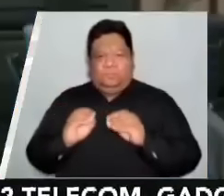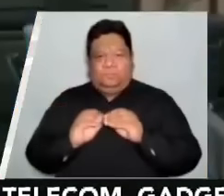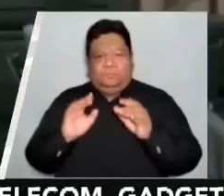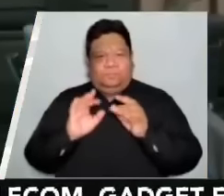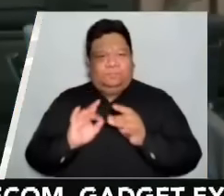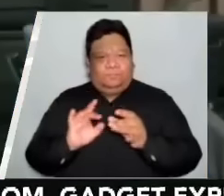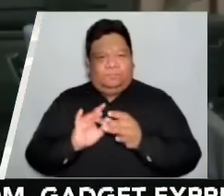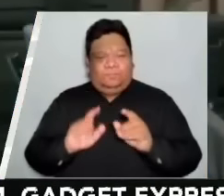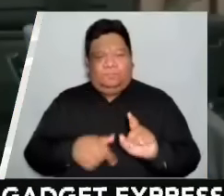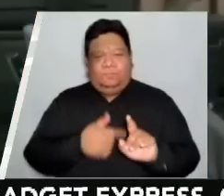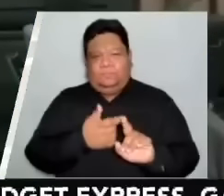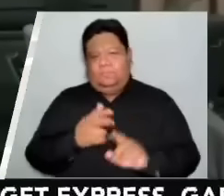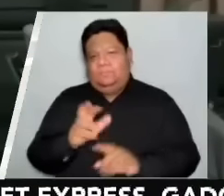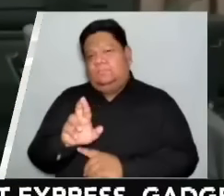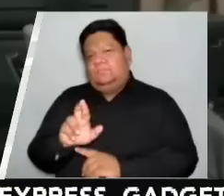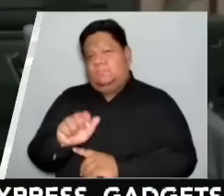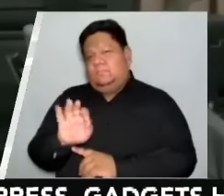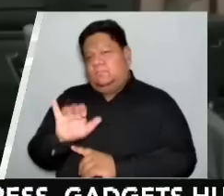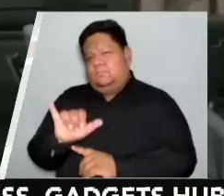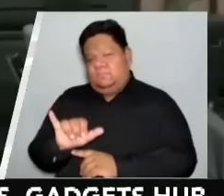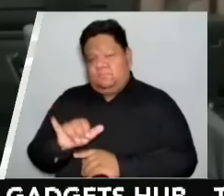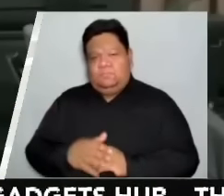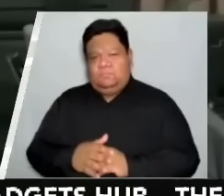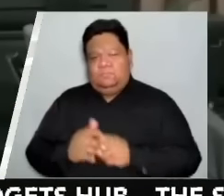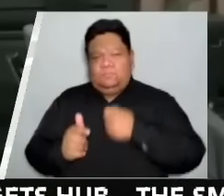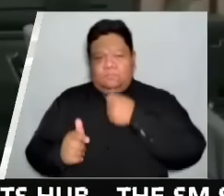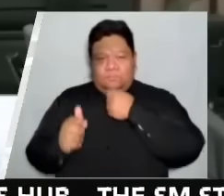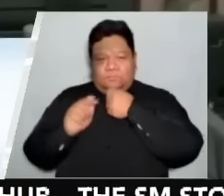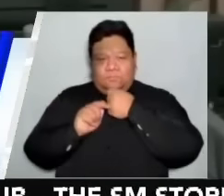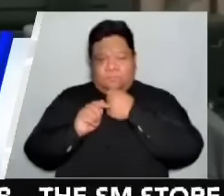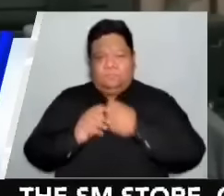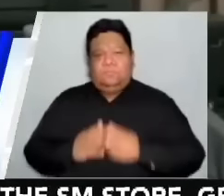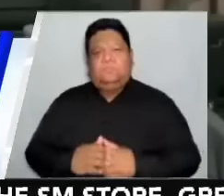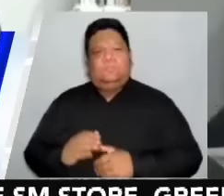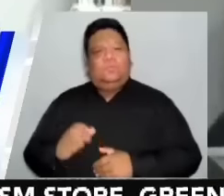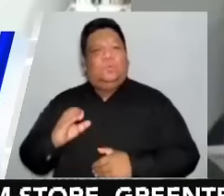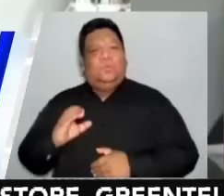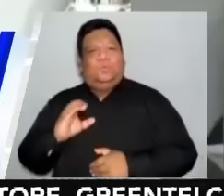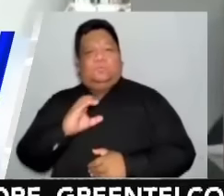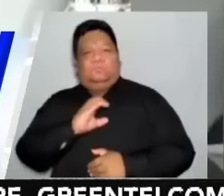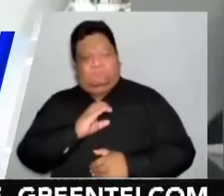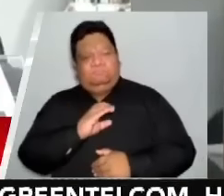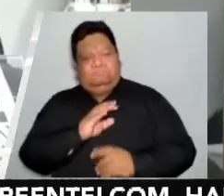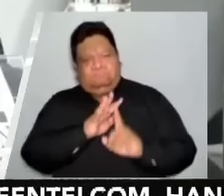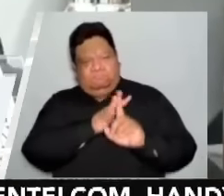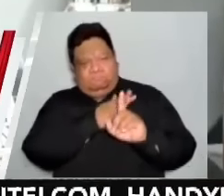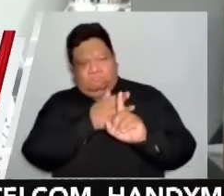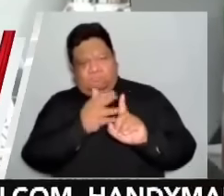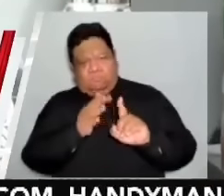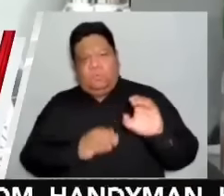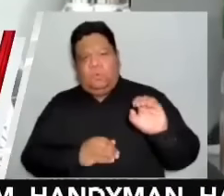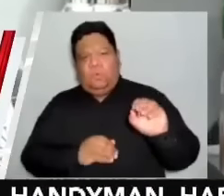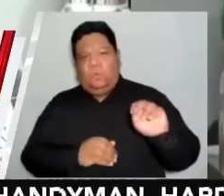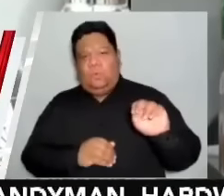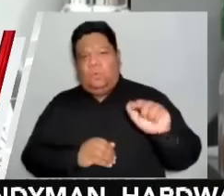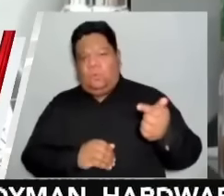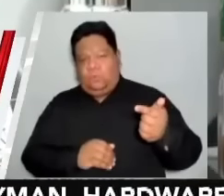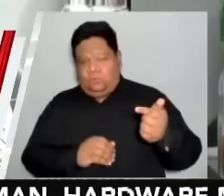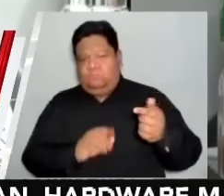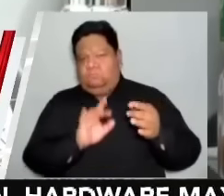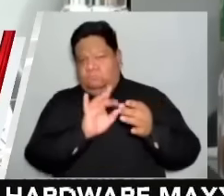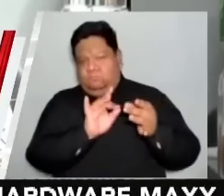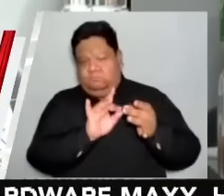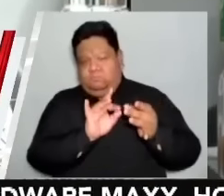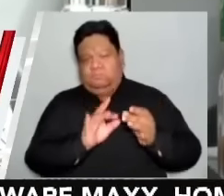tima kinonsensya ng isang babata si kasandra leong para magsalita these are all the torture victims